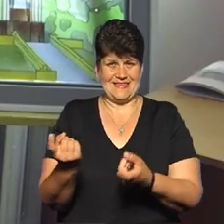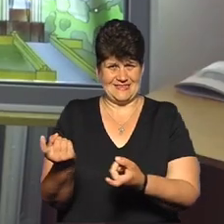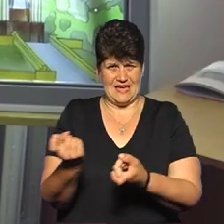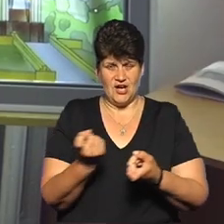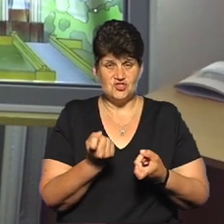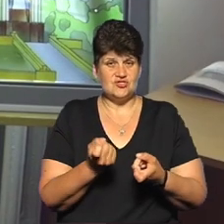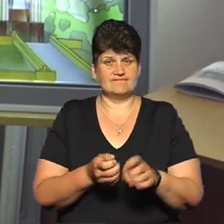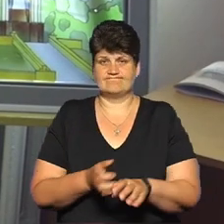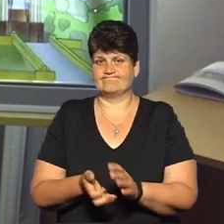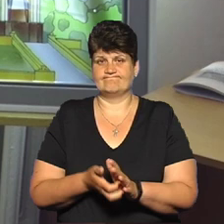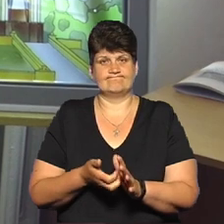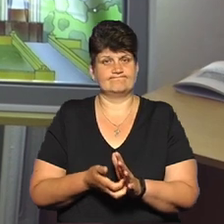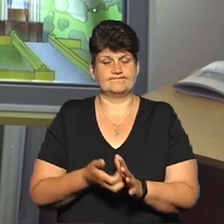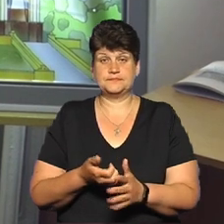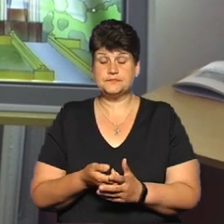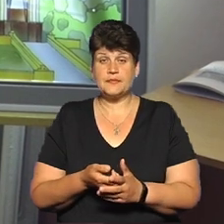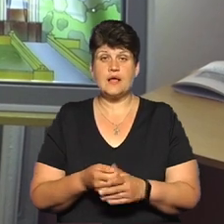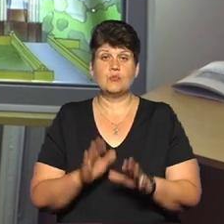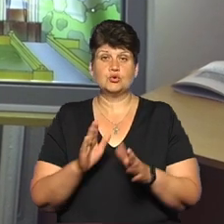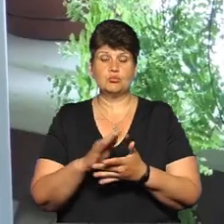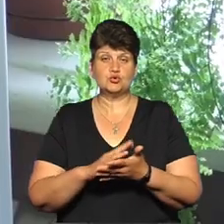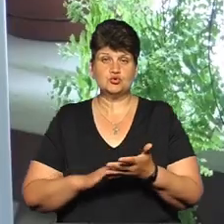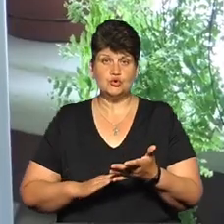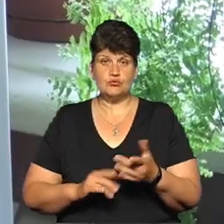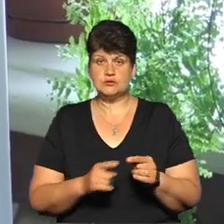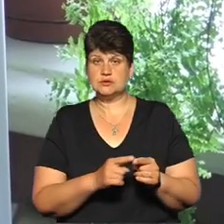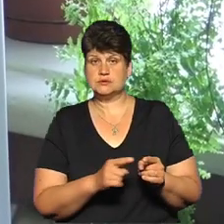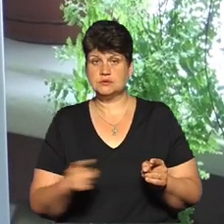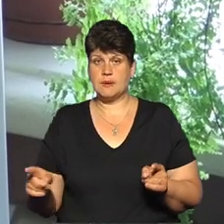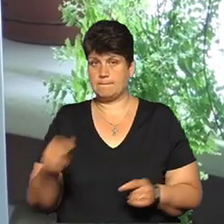недостатньо. Триватиме благодійний аукціон упродовж місяця.